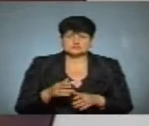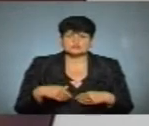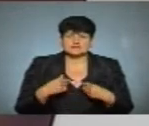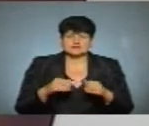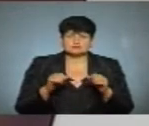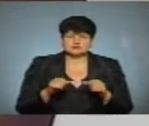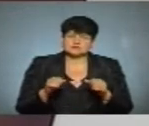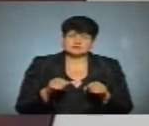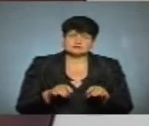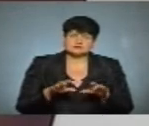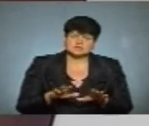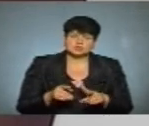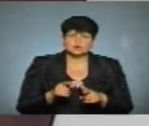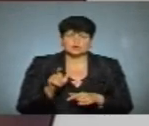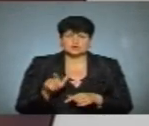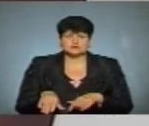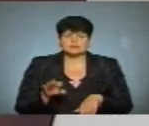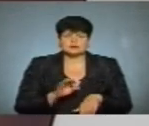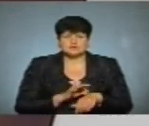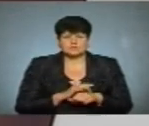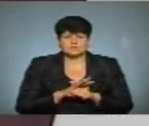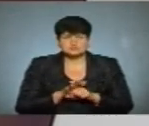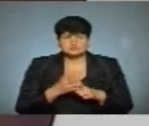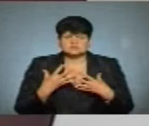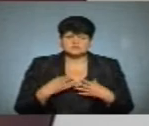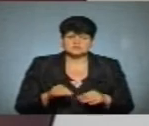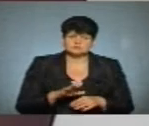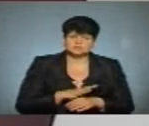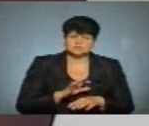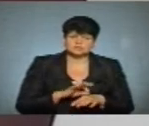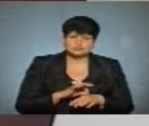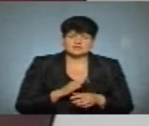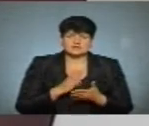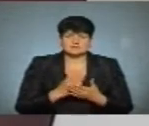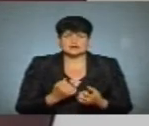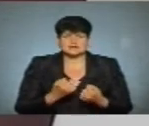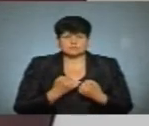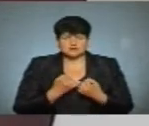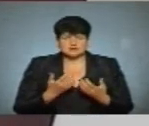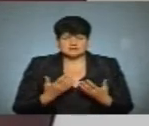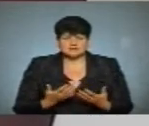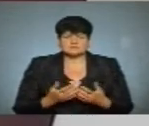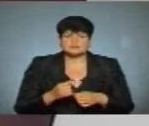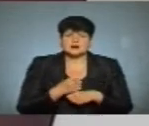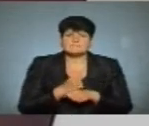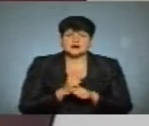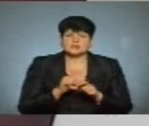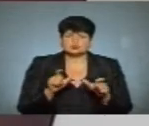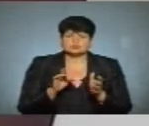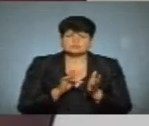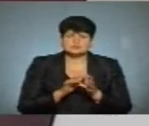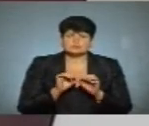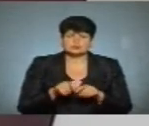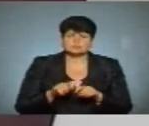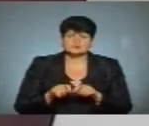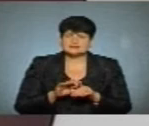змогу визначити, чи людина хвора на COVID-19, чи вже перехворіла та має імунітет до вірусу. У лабораторному центрі зможуть